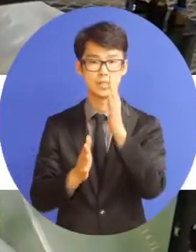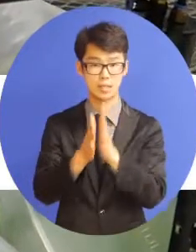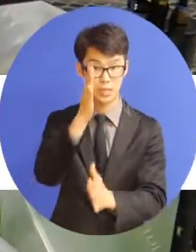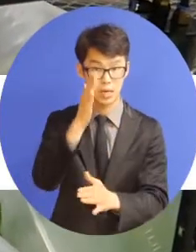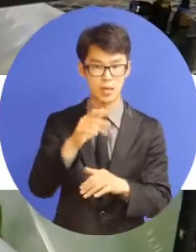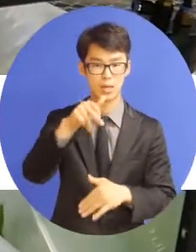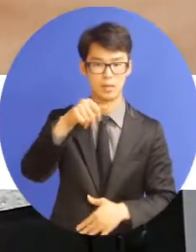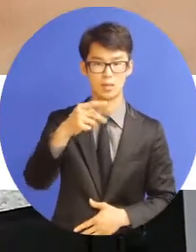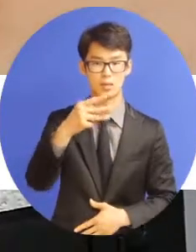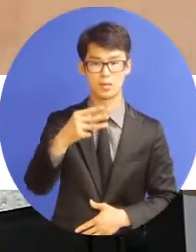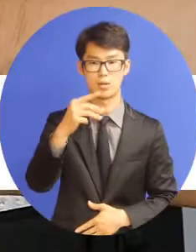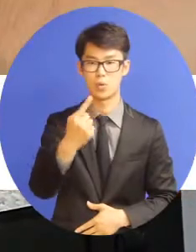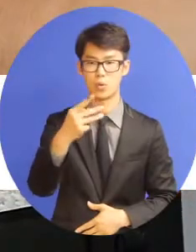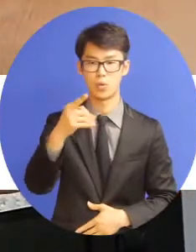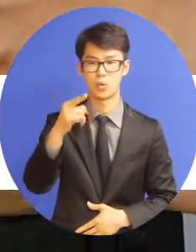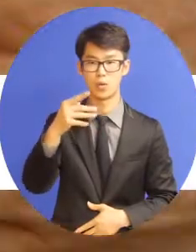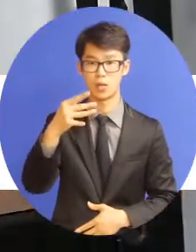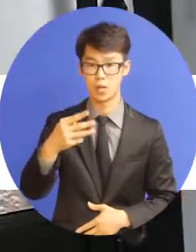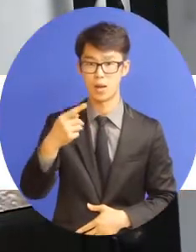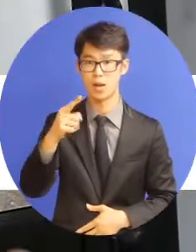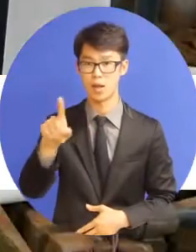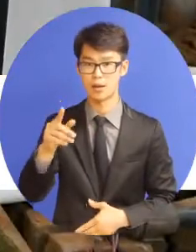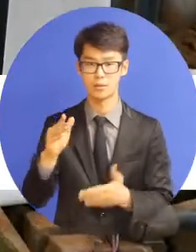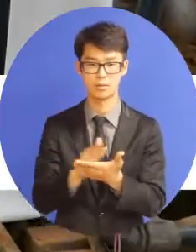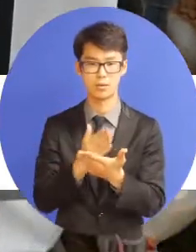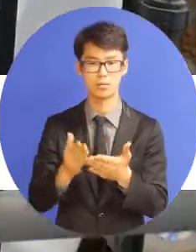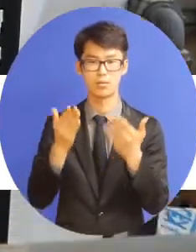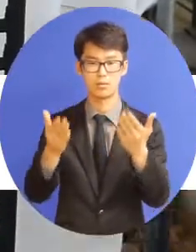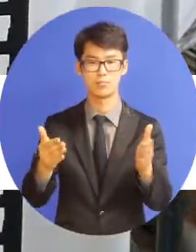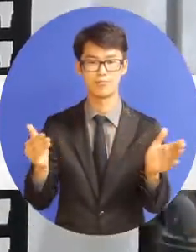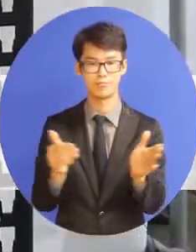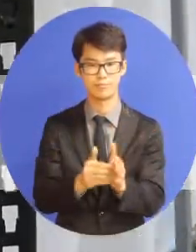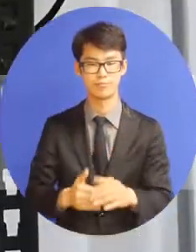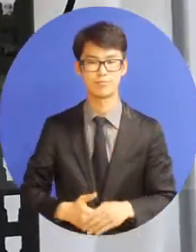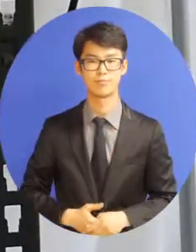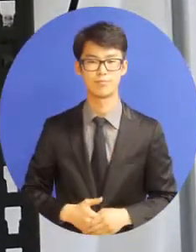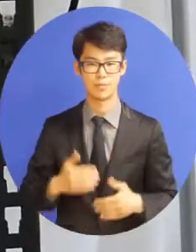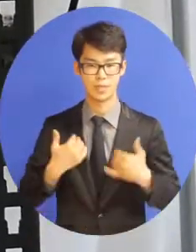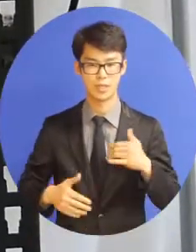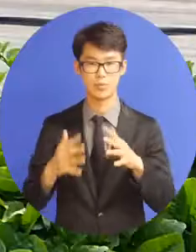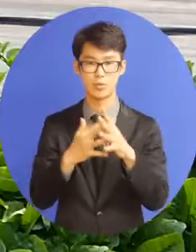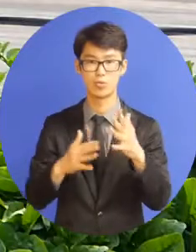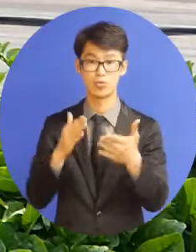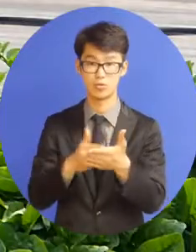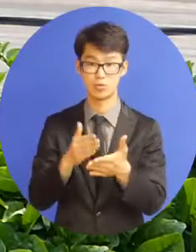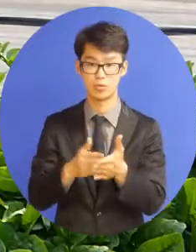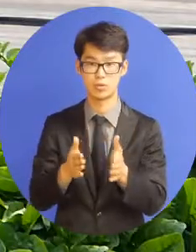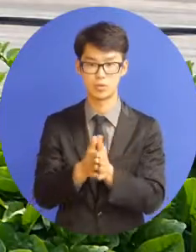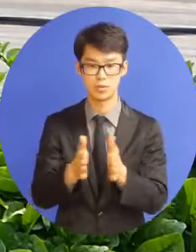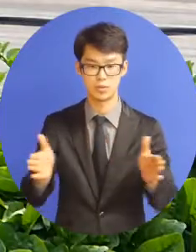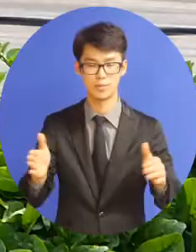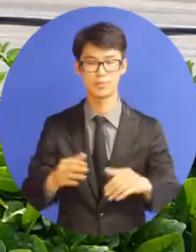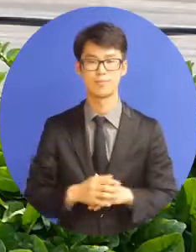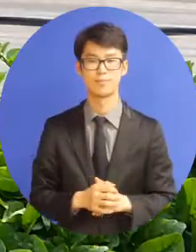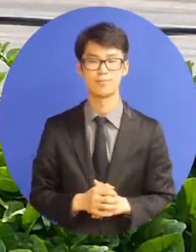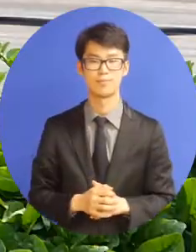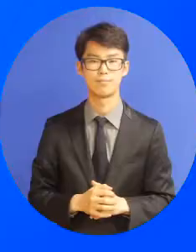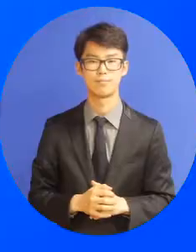공주시가 클로렐라 배양시설을 관내 과체류단지에 보급했습니다. 흥미진진 공주 시정 뉴스